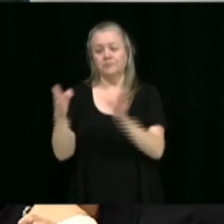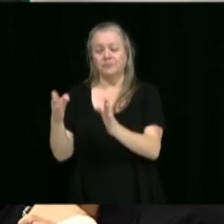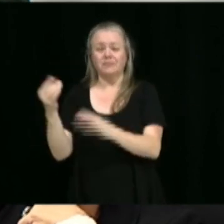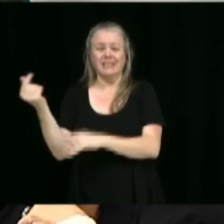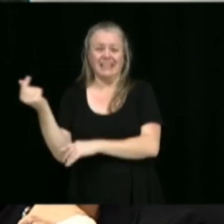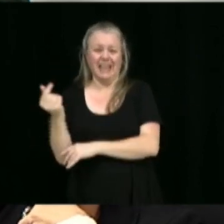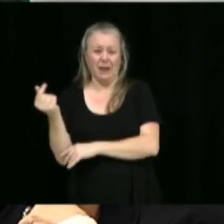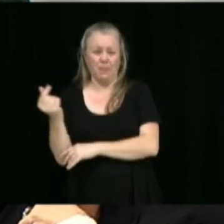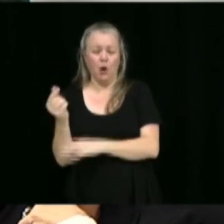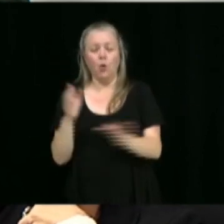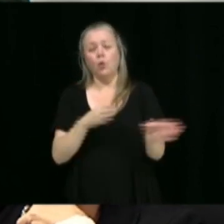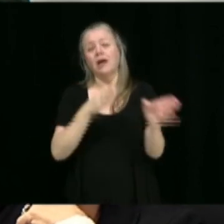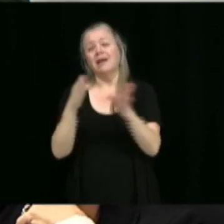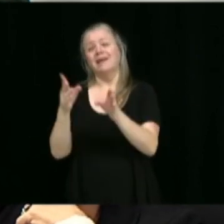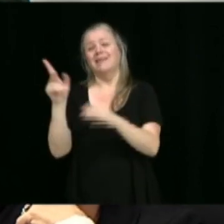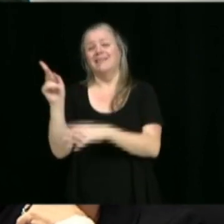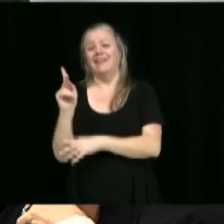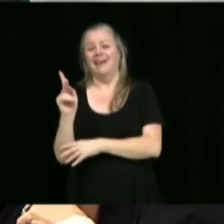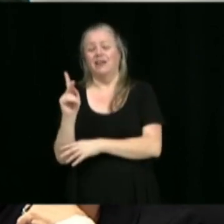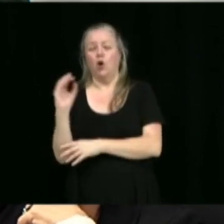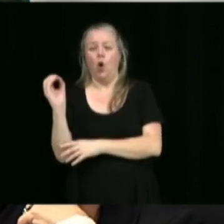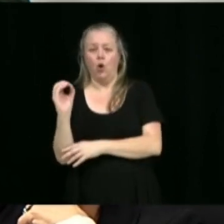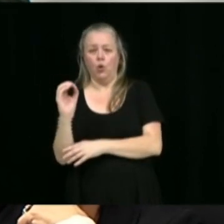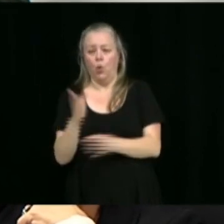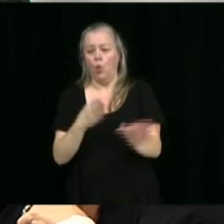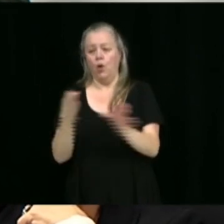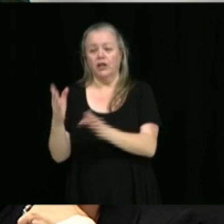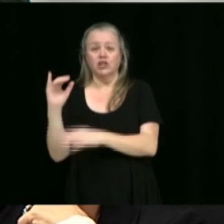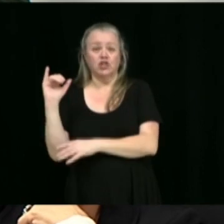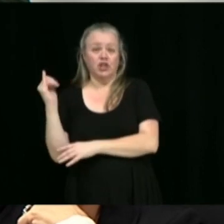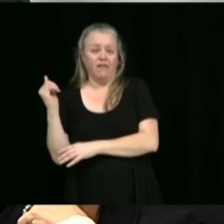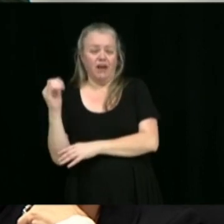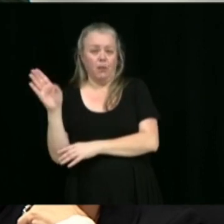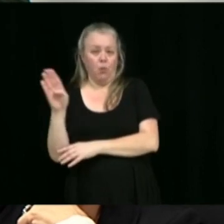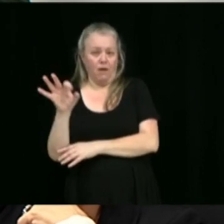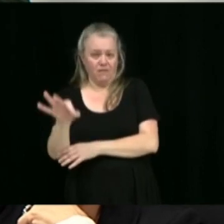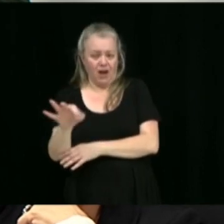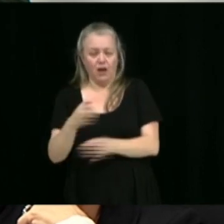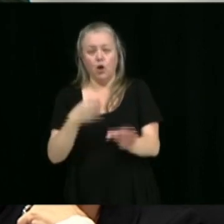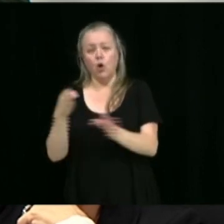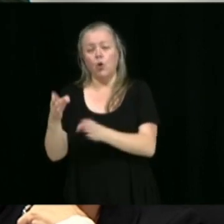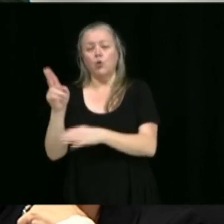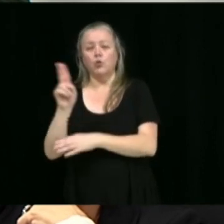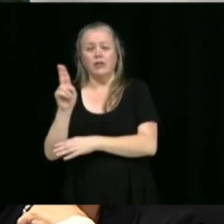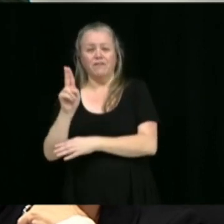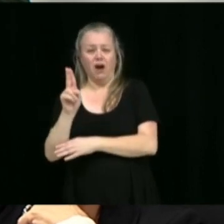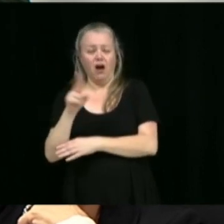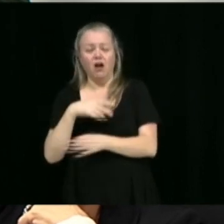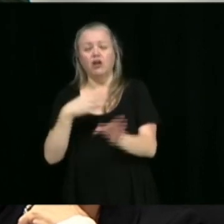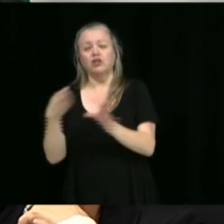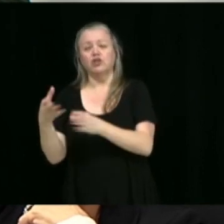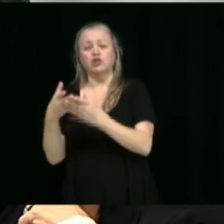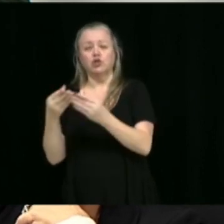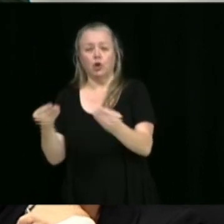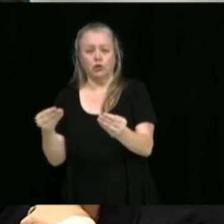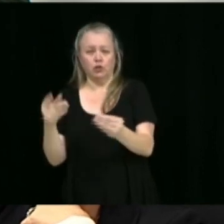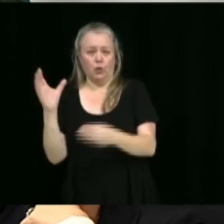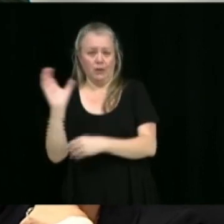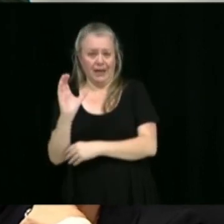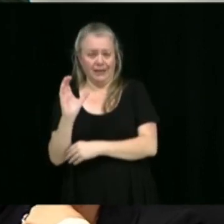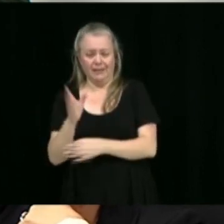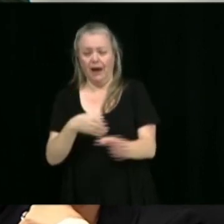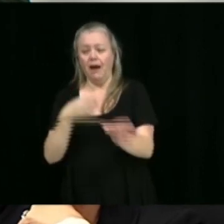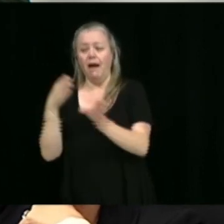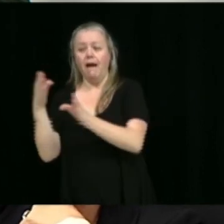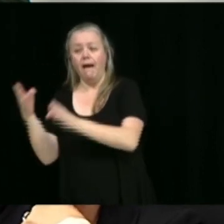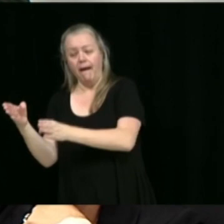Kick Holco, de Javel Boisfranc, Univar Solutions Canada et produits chimiques Chemtrade Canada. Il y a